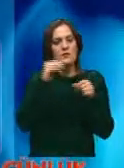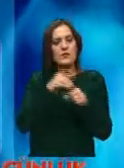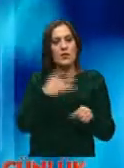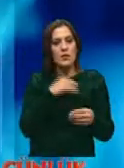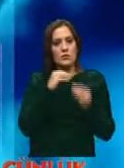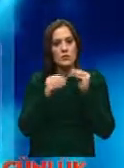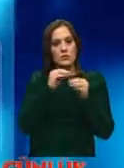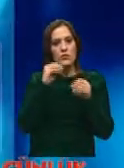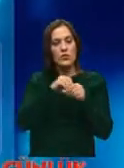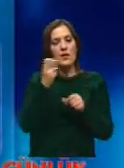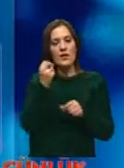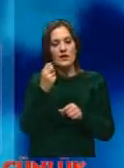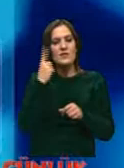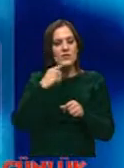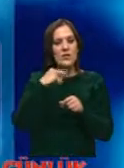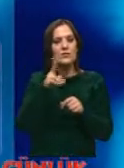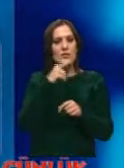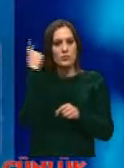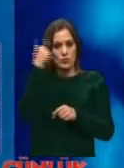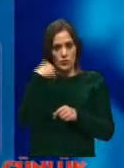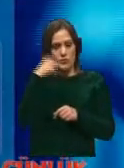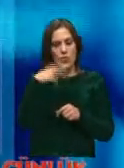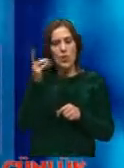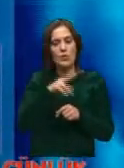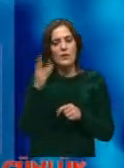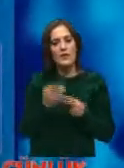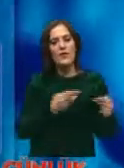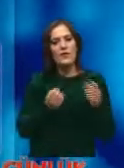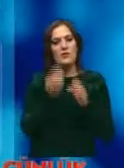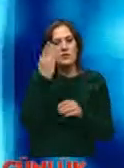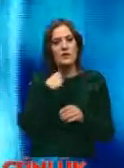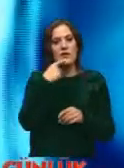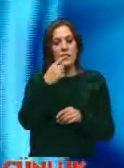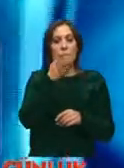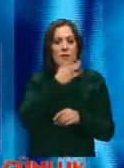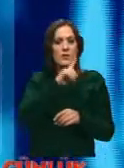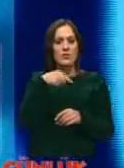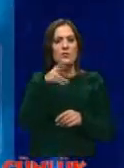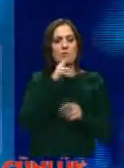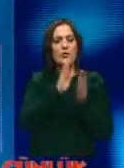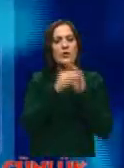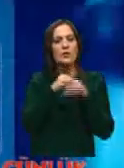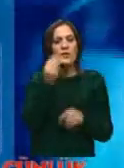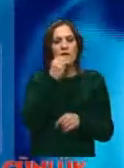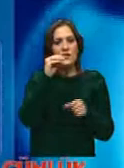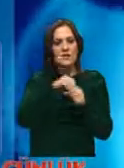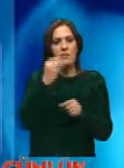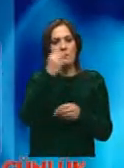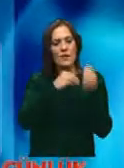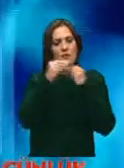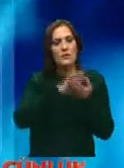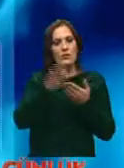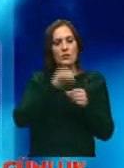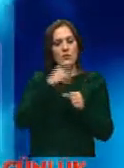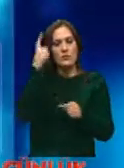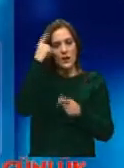kalp sorunları, diyabet ve kanser gibi sonuçları dolayısıyla ölüme davetiye çıkarabildiği biliniyor. Son dönemde yiyeceklerin ve beslenme